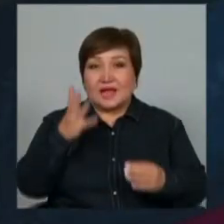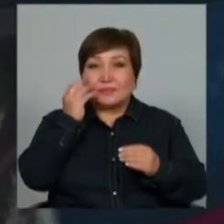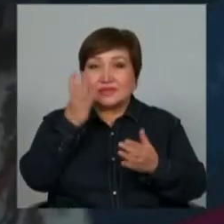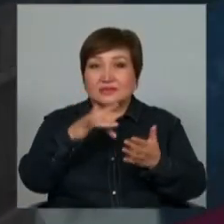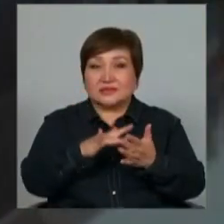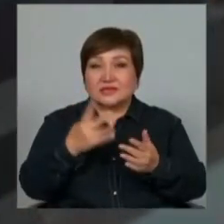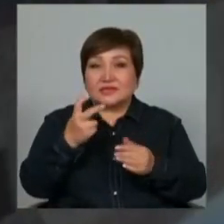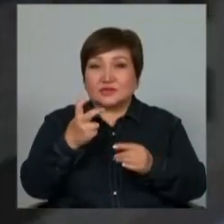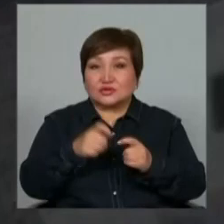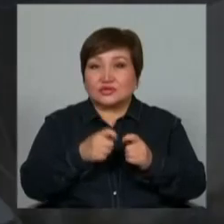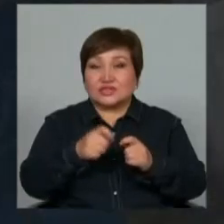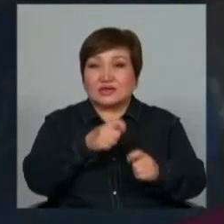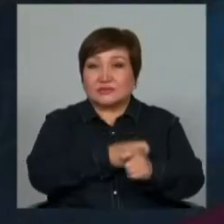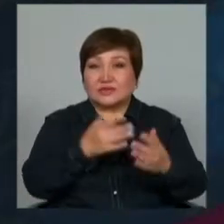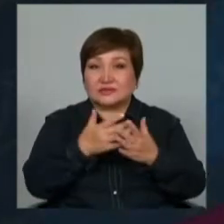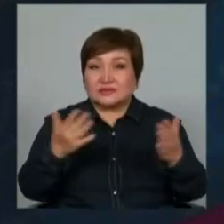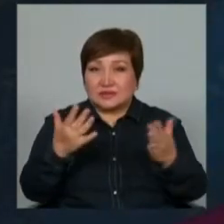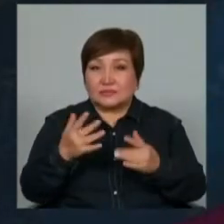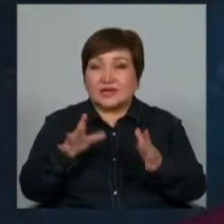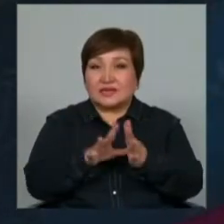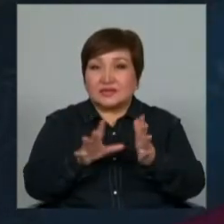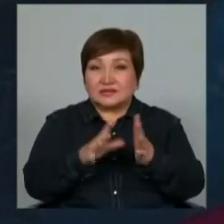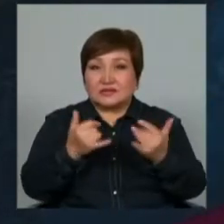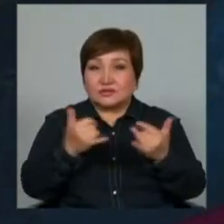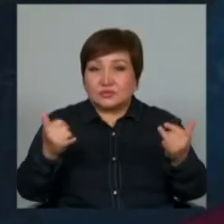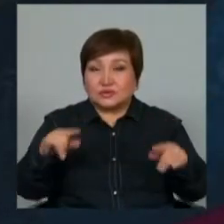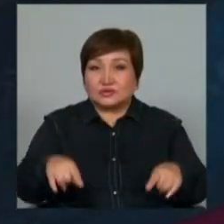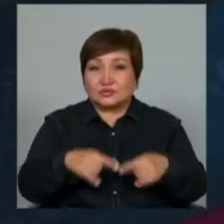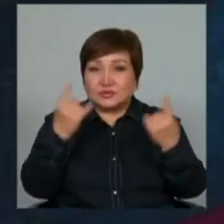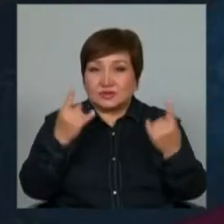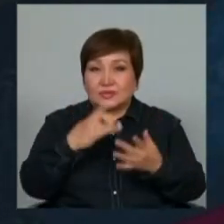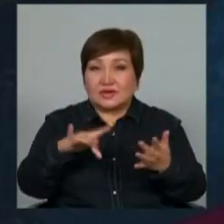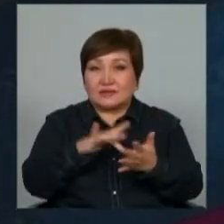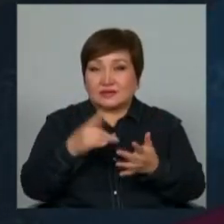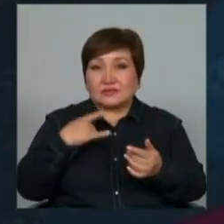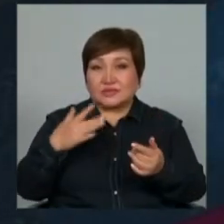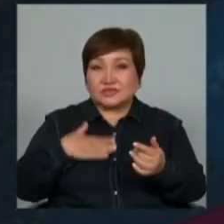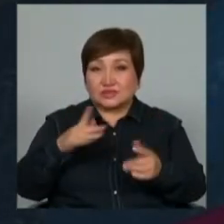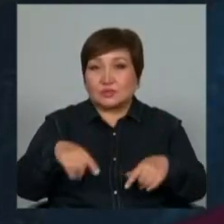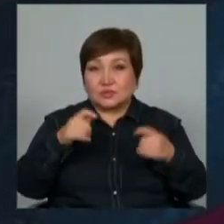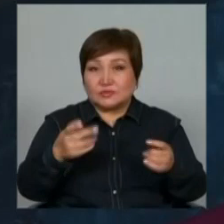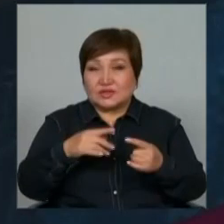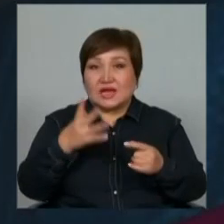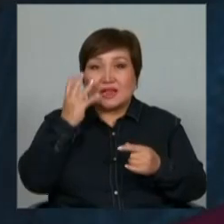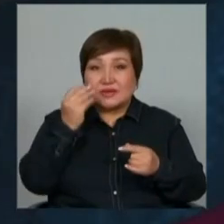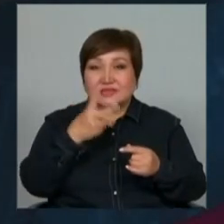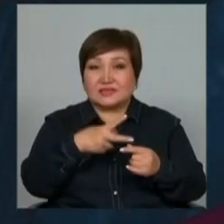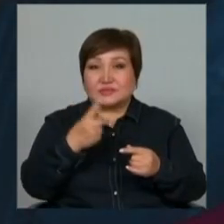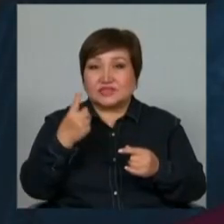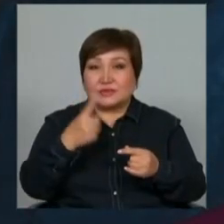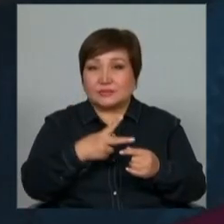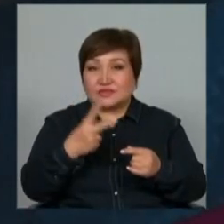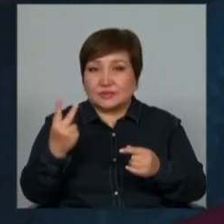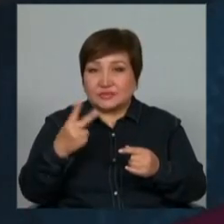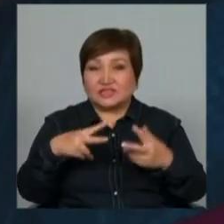Алматыда 200 шақырымнан аса электр желісі қайта жөнделіп қаланың меншігіне өтеді. Бұл туралы Алматы 2021 инженерлік